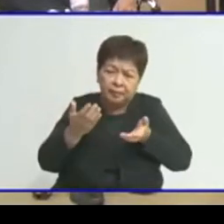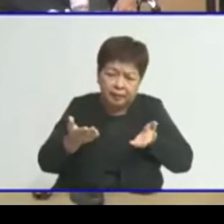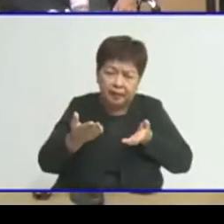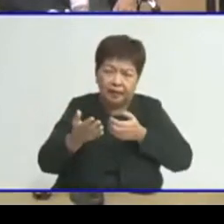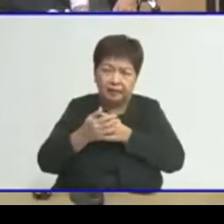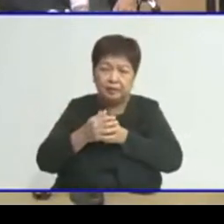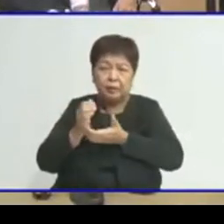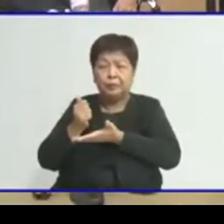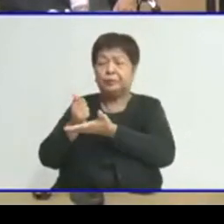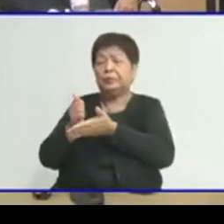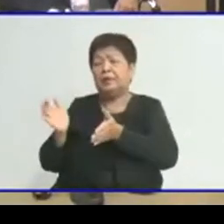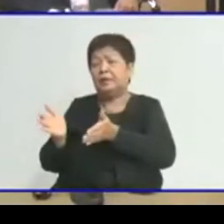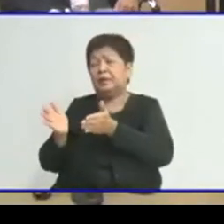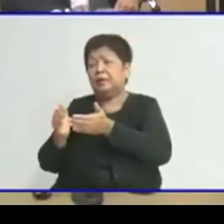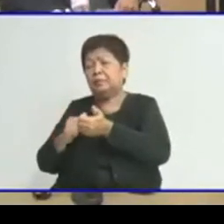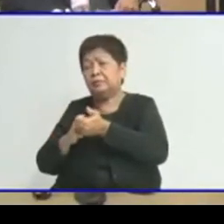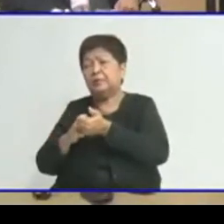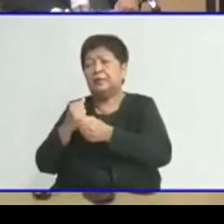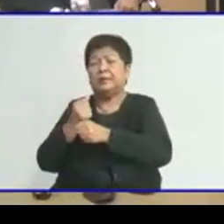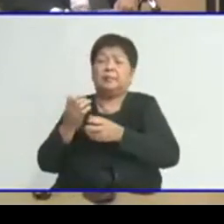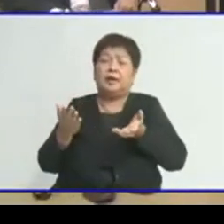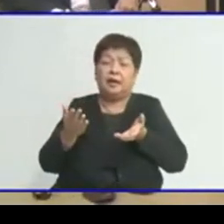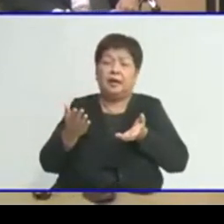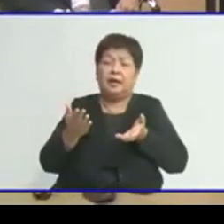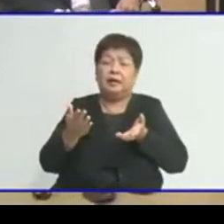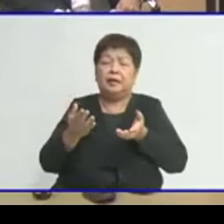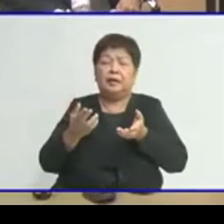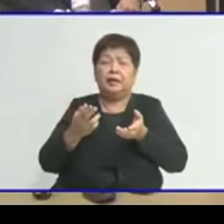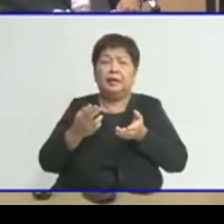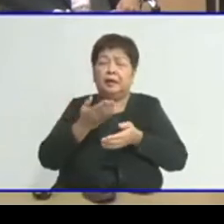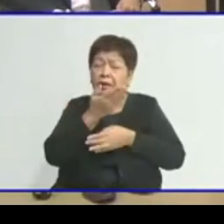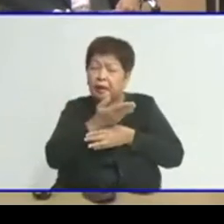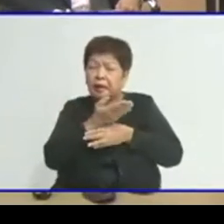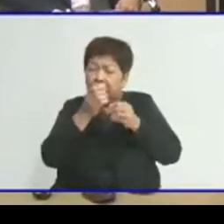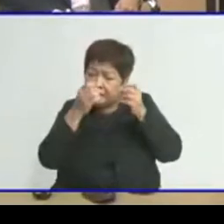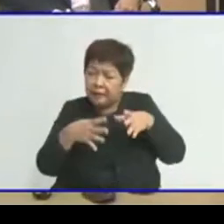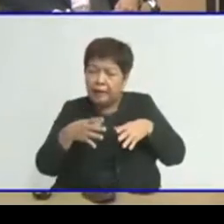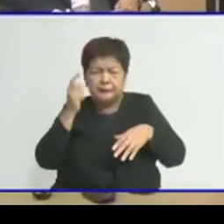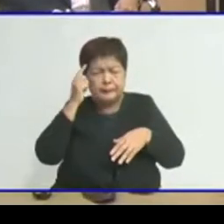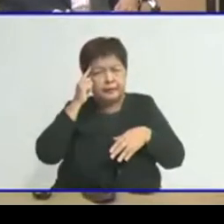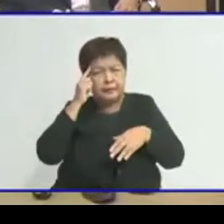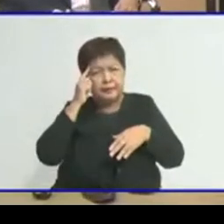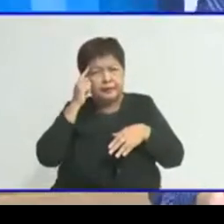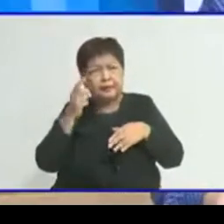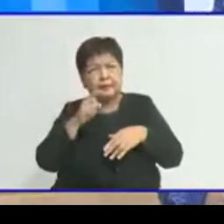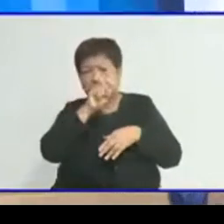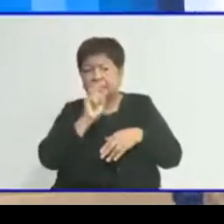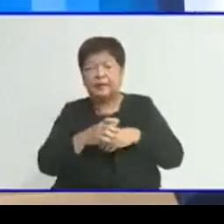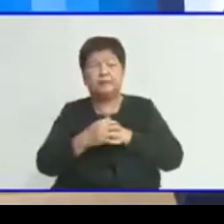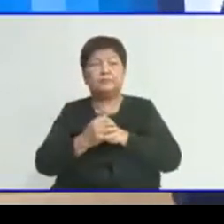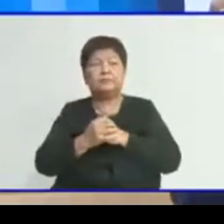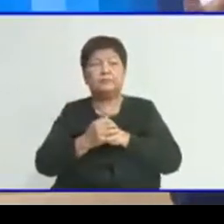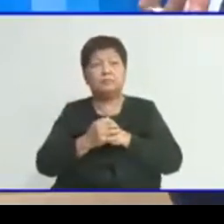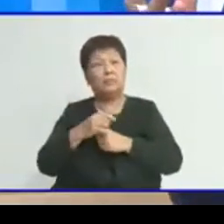รแล้วก็อาจารย์เองมีความคิดเห็นอย่างไรกับระเบียบตรงนี ้ครับผมขอบคุณนะครับส่วนตัว